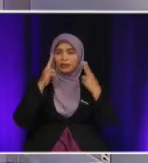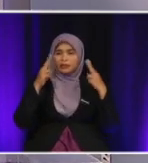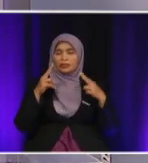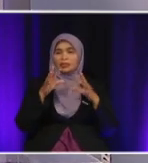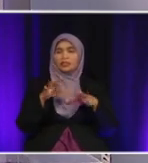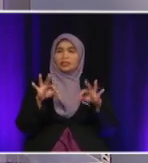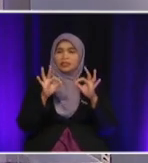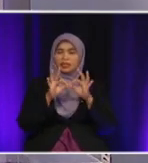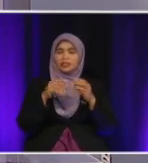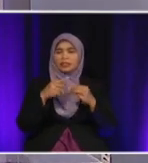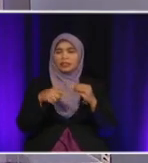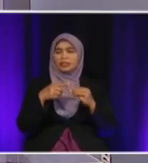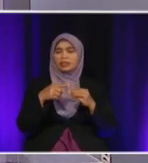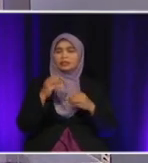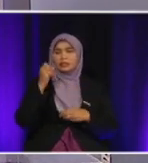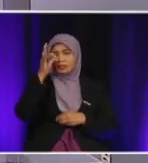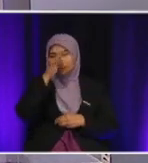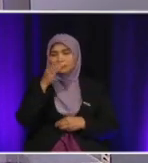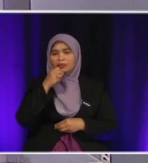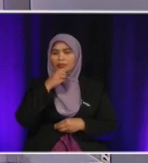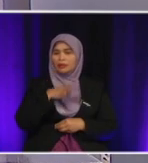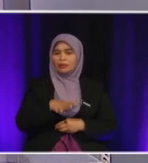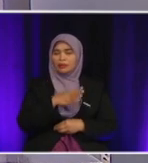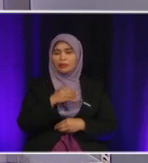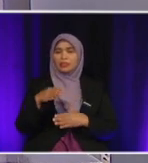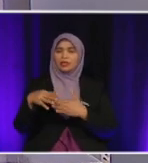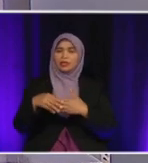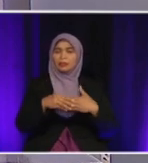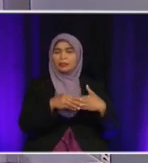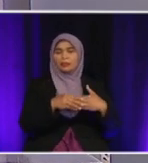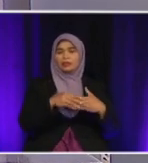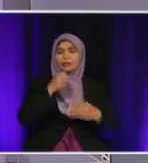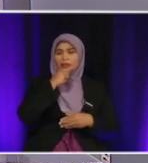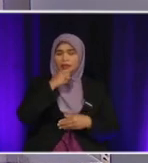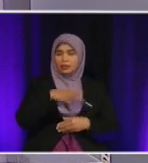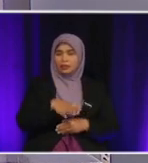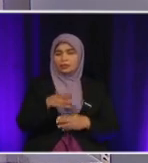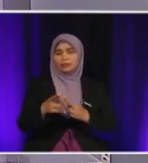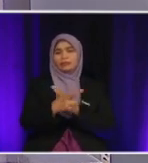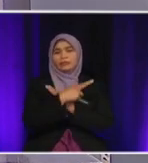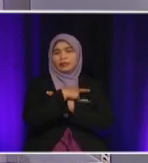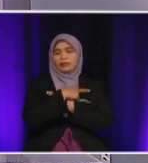kepribadian Nabi Shallallahu alaihi wasallam dan kepemimpinan Nabi Shallallahu Alaihi Wasallam berhasil